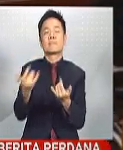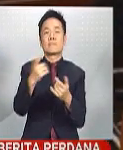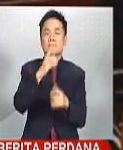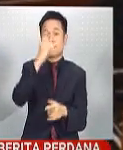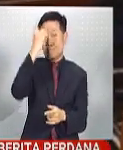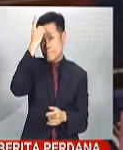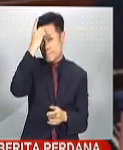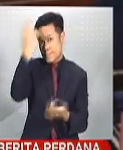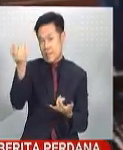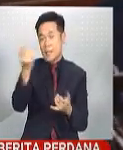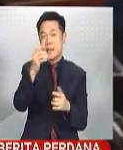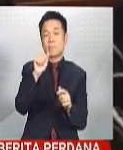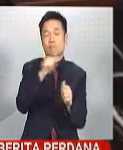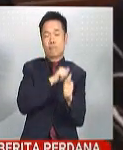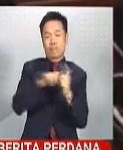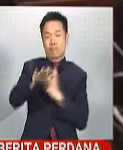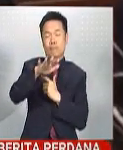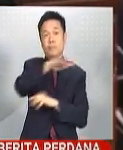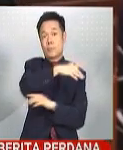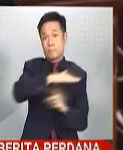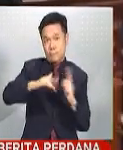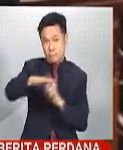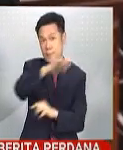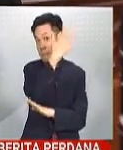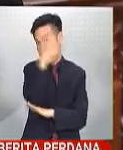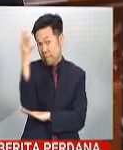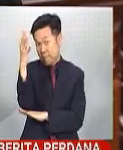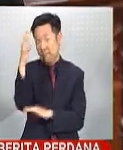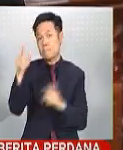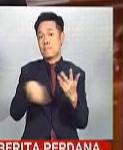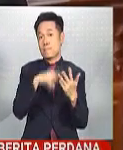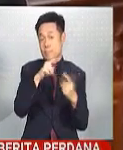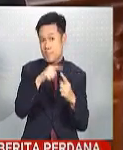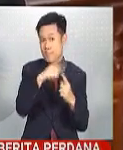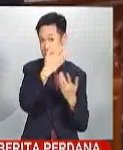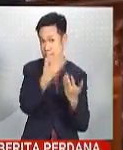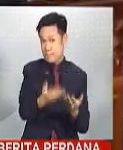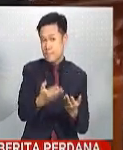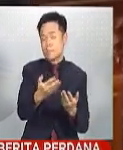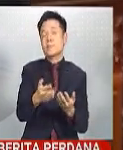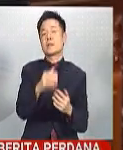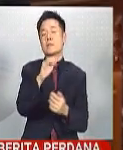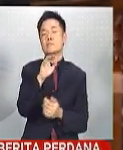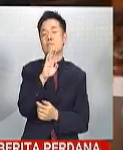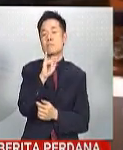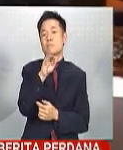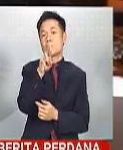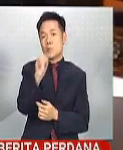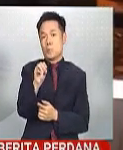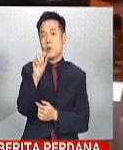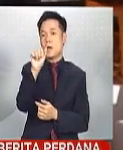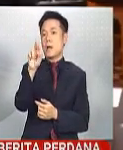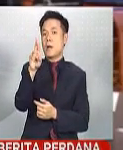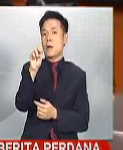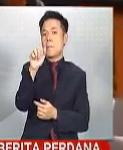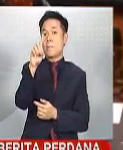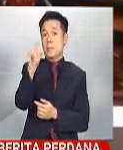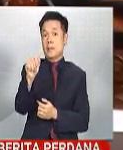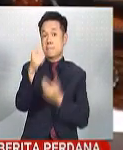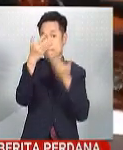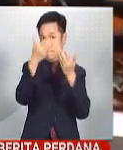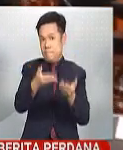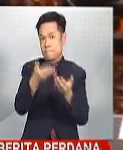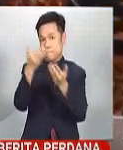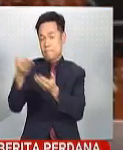Muhammad Timbalan Menteri Alam Sekitar dan Pengerusi Biro Perhubungan Antarabangsa Armada Wan Ahmad Faisal, Wan Ahmad